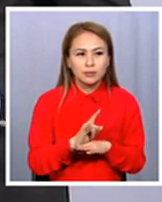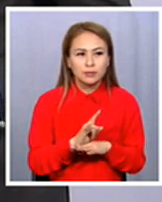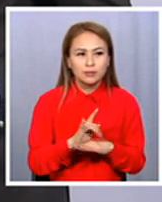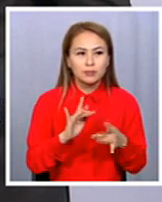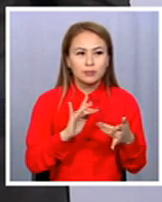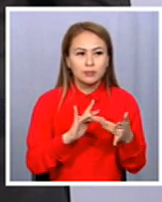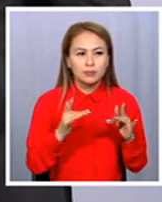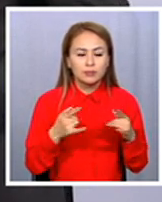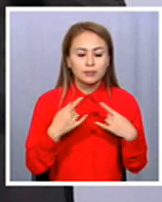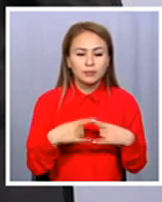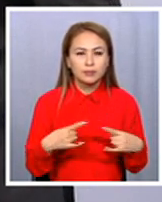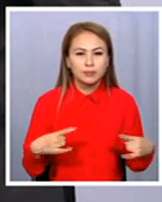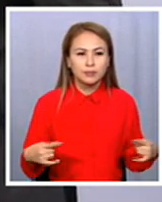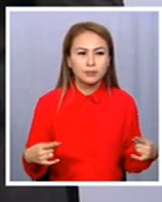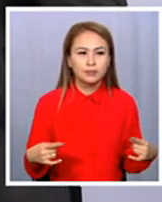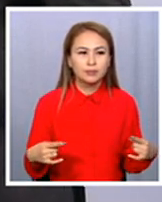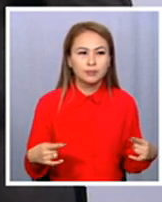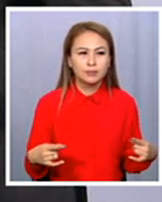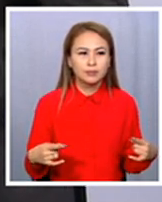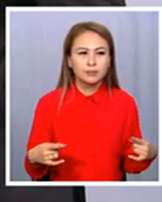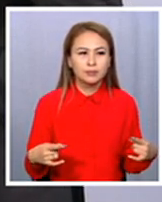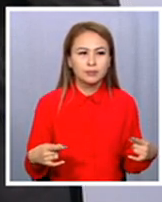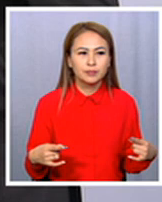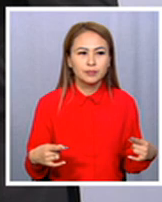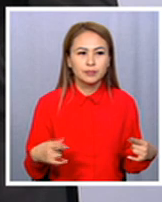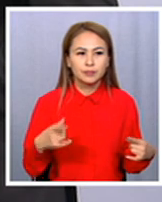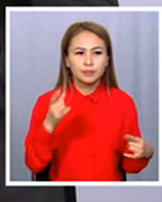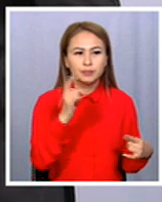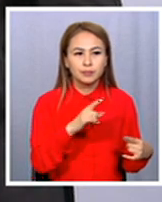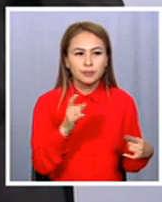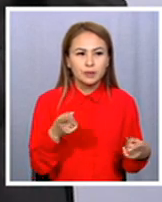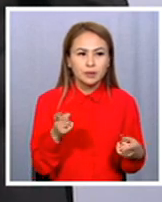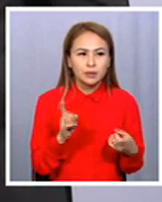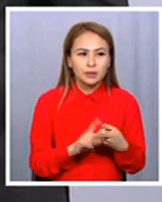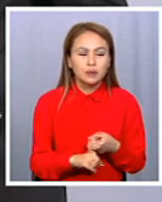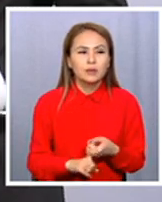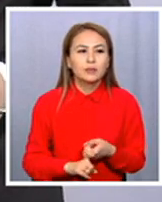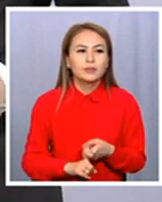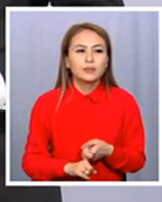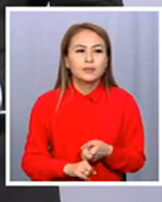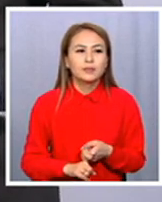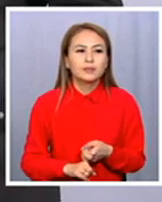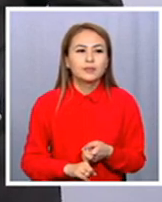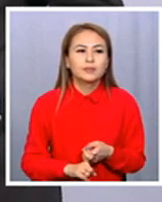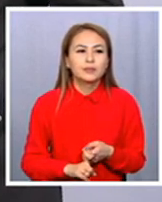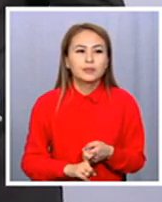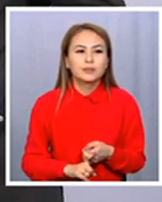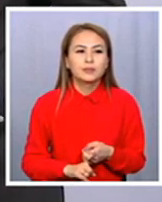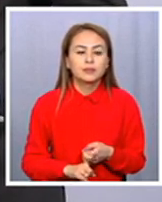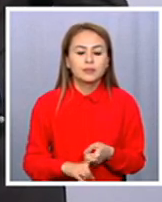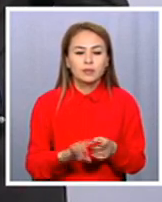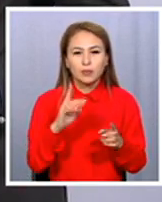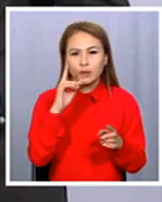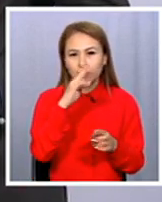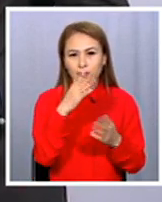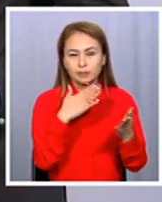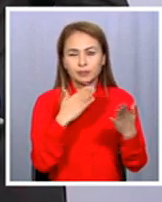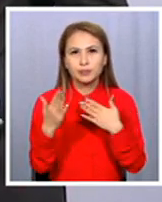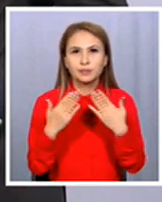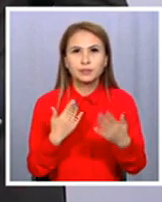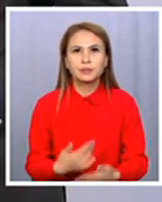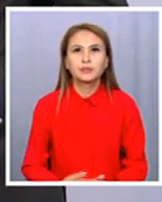түрлі алаяқтар, интернетке тәуелділік, адамдармен дұрыс емес қарым-қатынастар